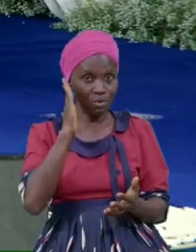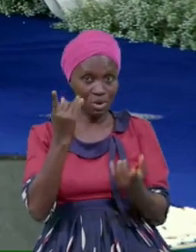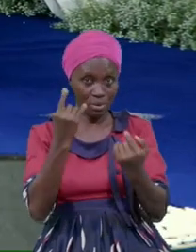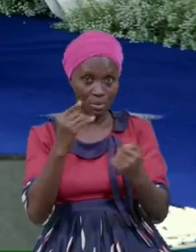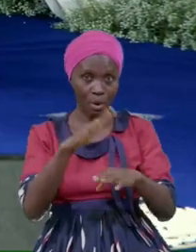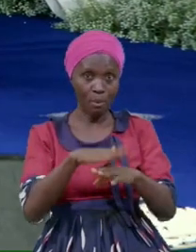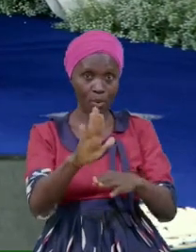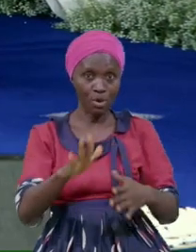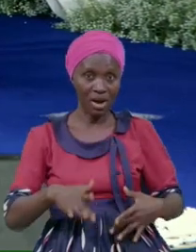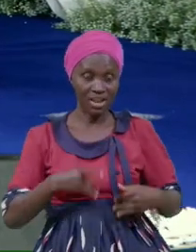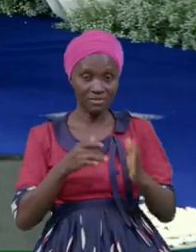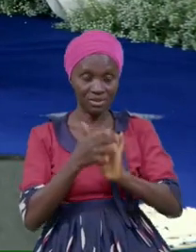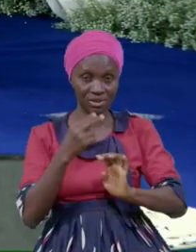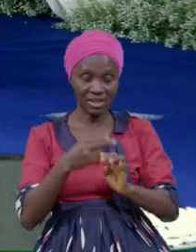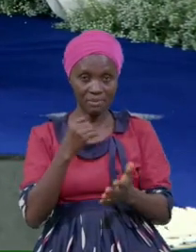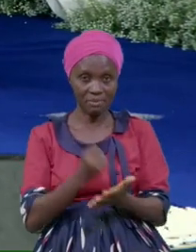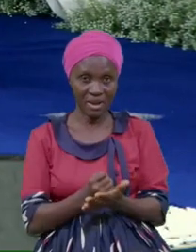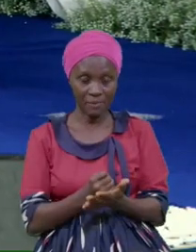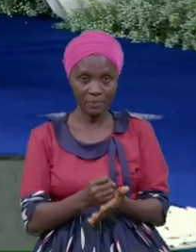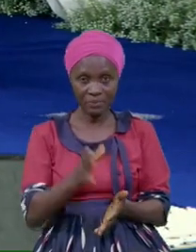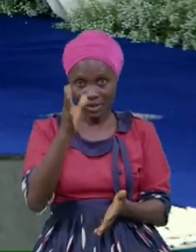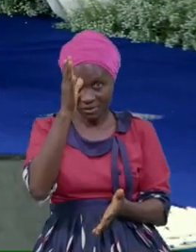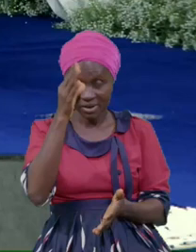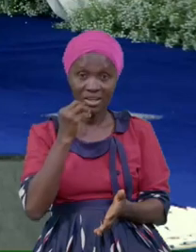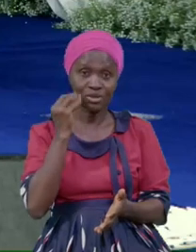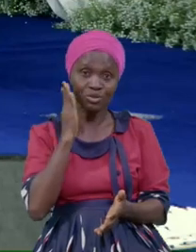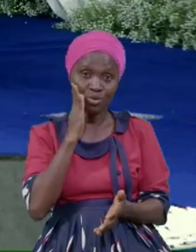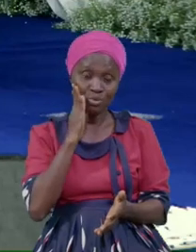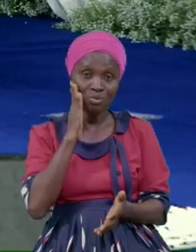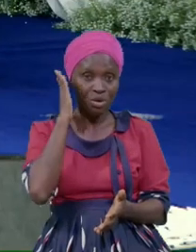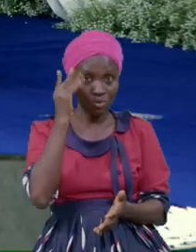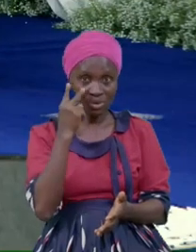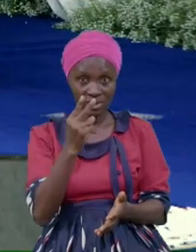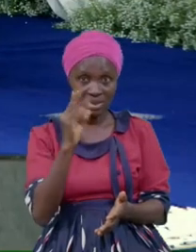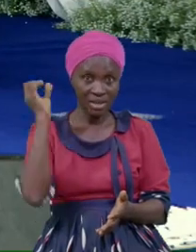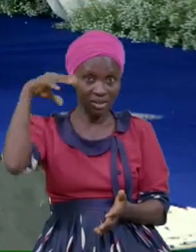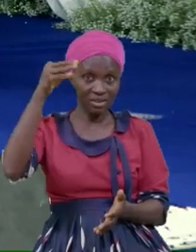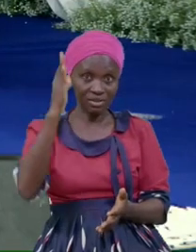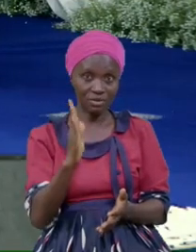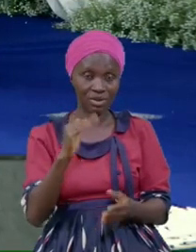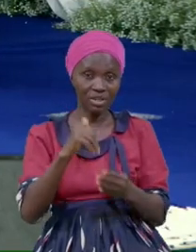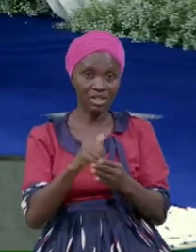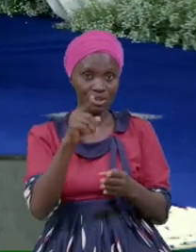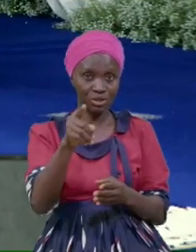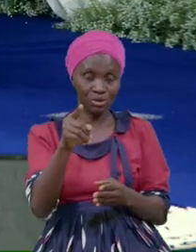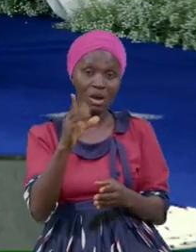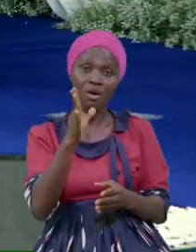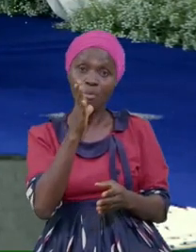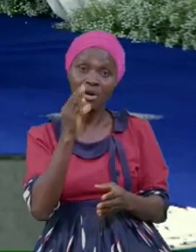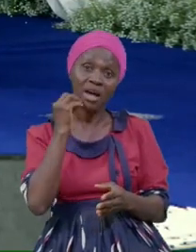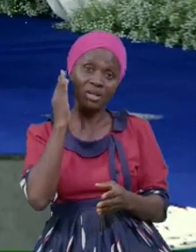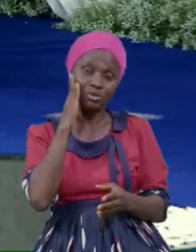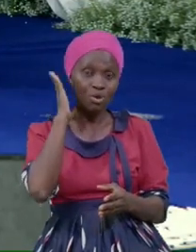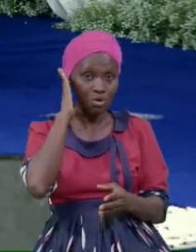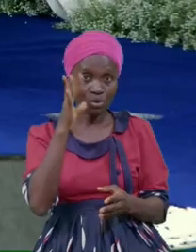vie. Papa à la maison, il verra la grâce de Dieu dans ta vie. Maman à la maison verra la